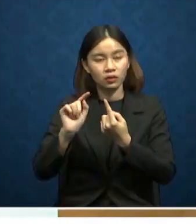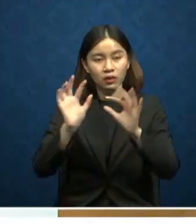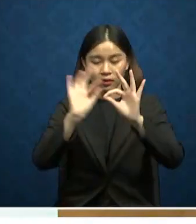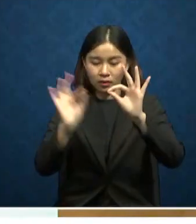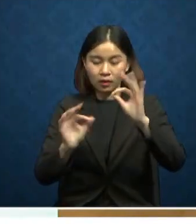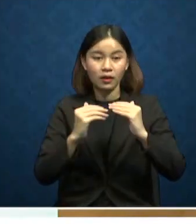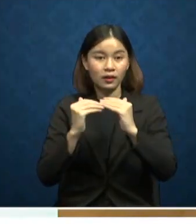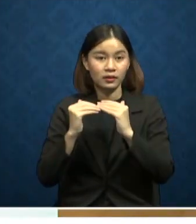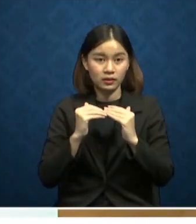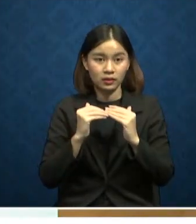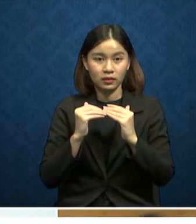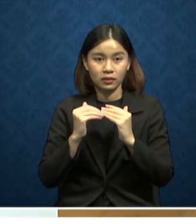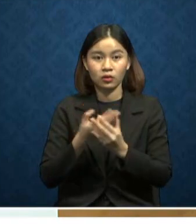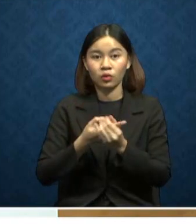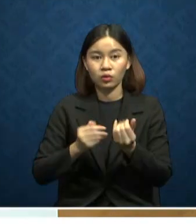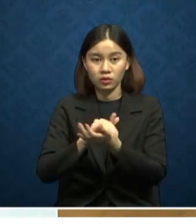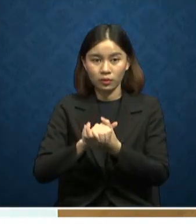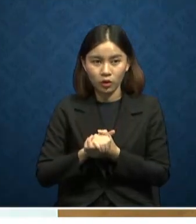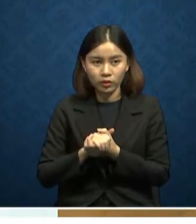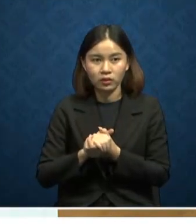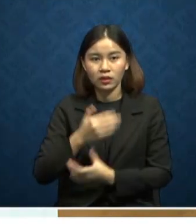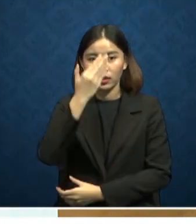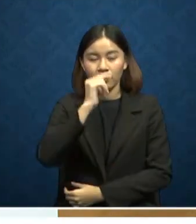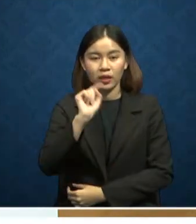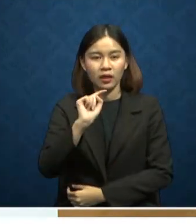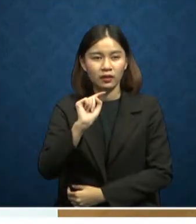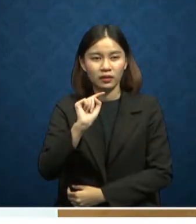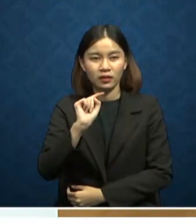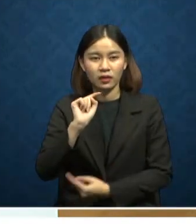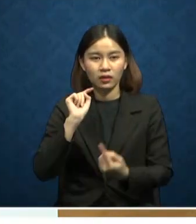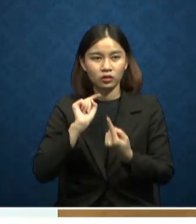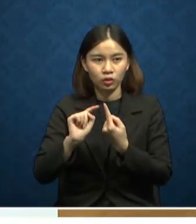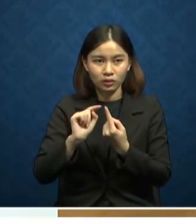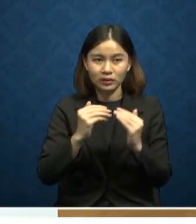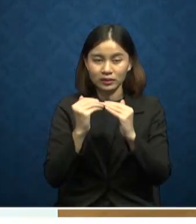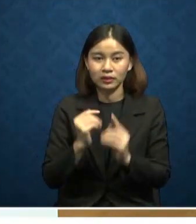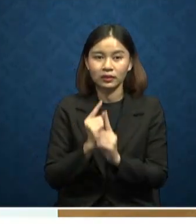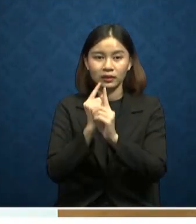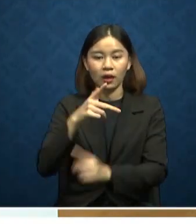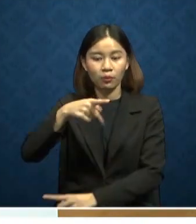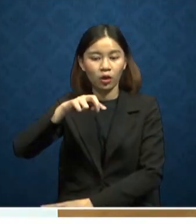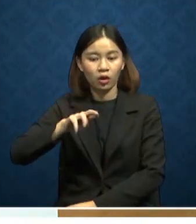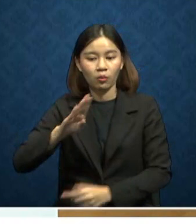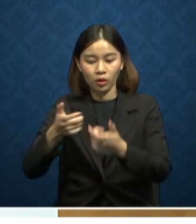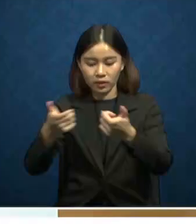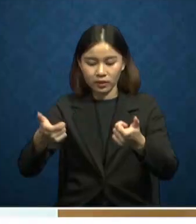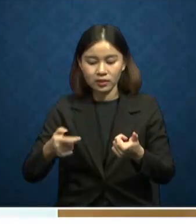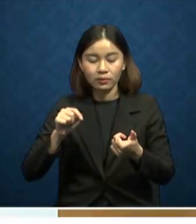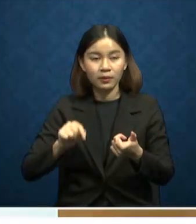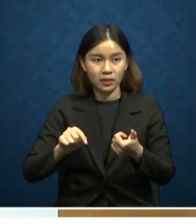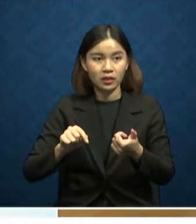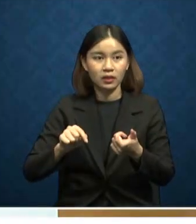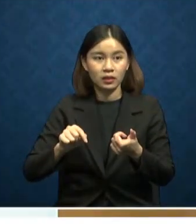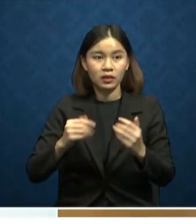สิทธิของคู่สมรสที่เกิดจากจากการได้สิทธิ์ตามพระราชบัญญัติฉบับนี้ก็จะ